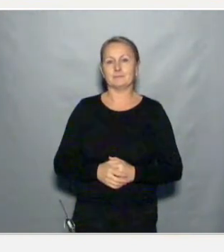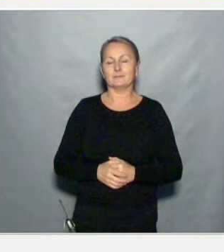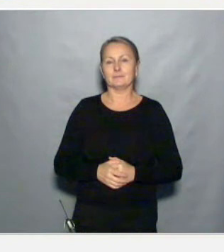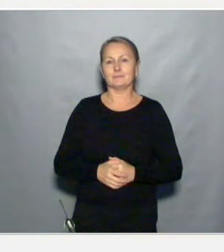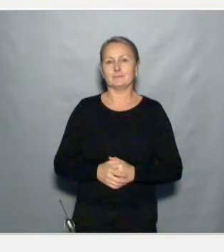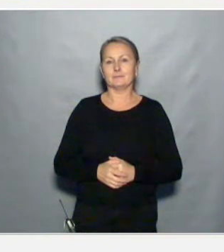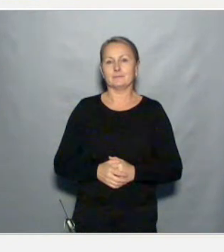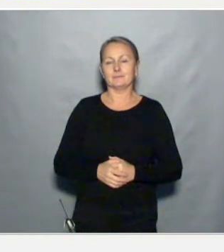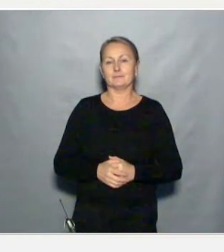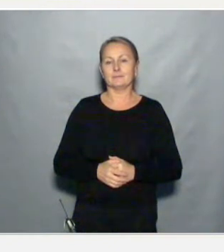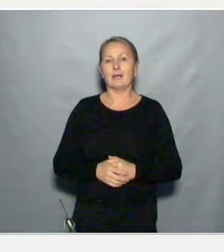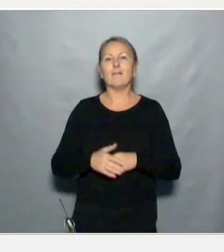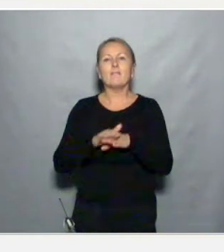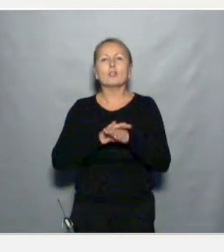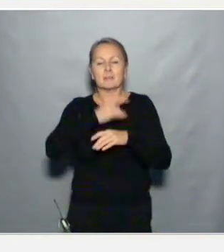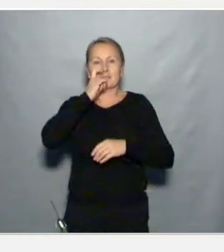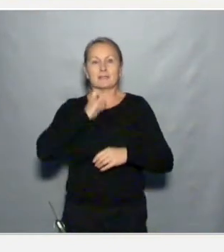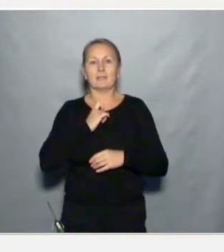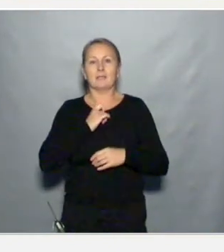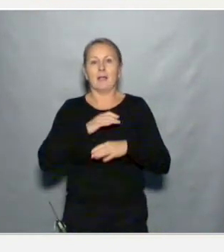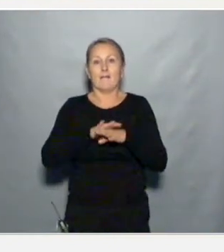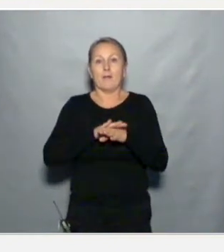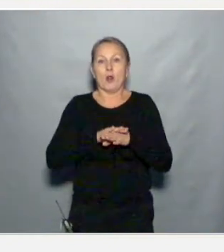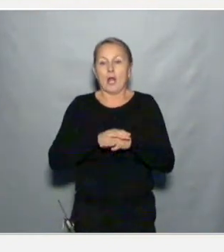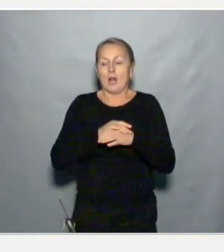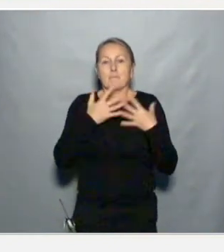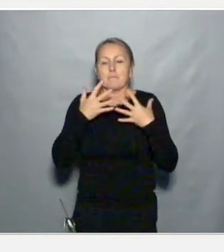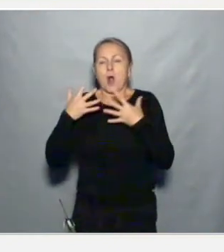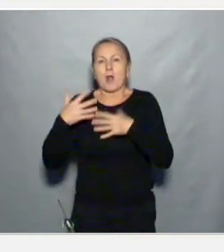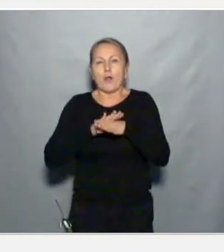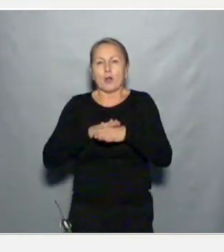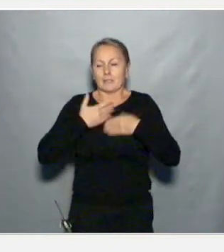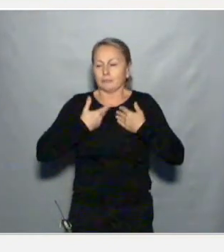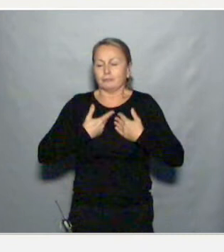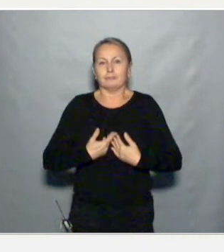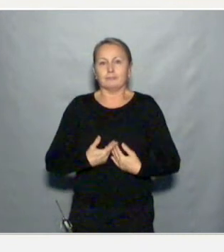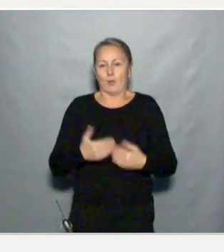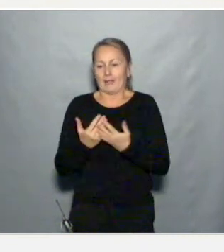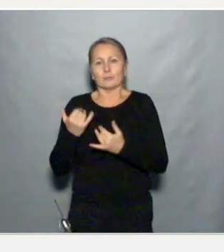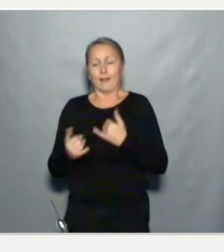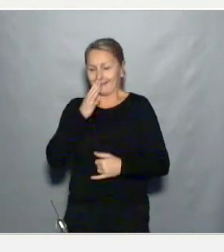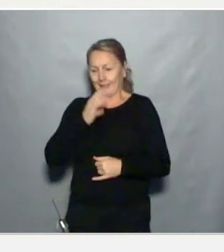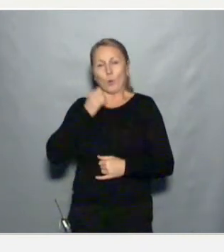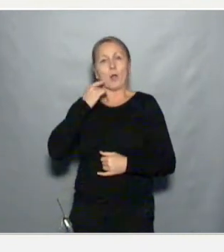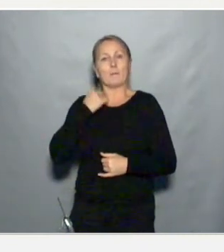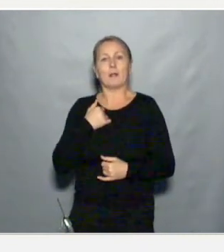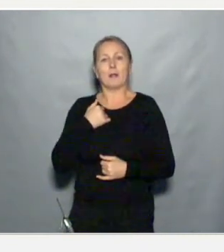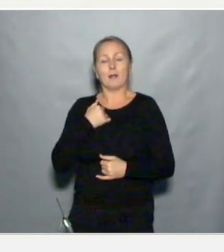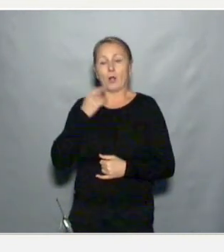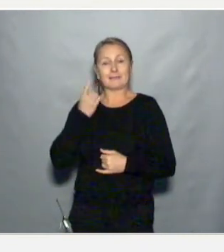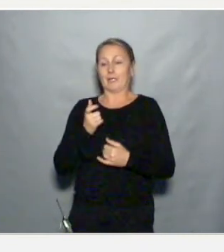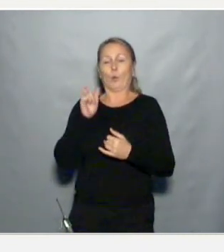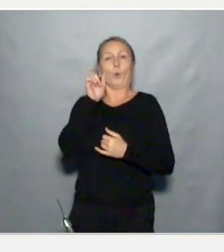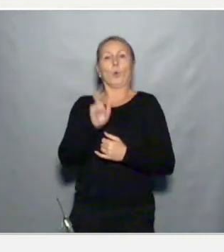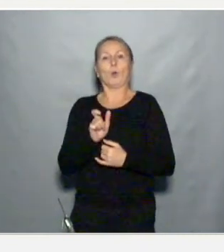Och jag är en känslomänniska, så jag känner 1000 känslor när jag läser slutet. För att här är jag 9 år gammal och kan inte bara sätta ord på vad